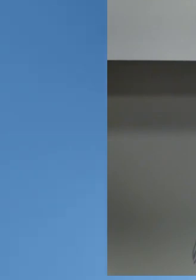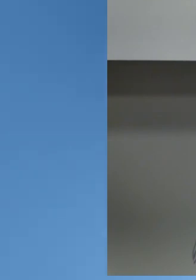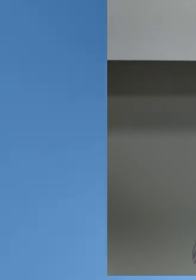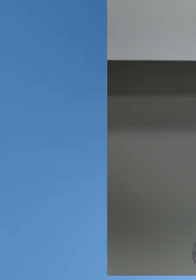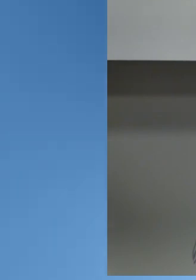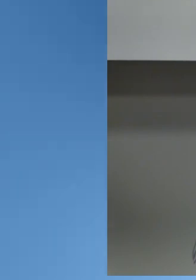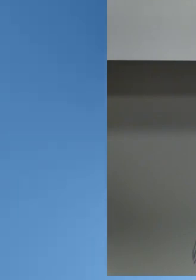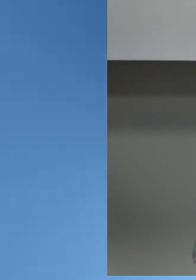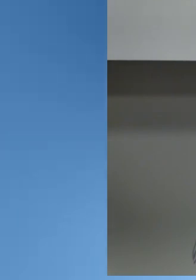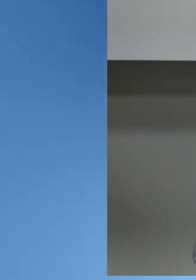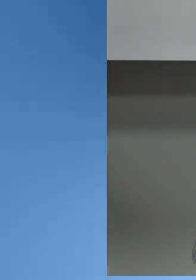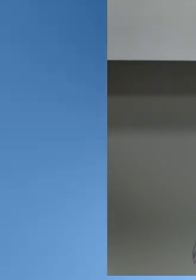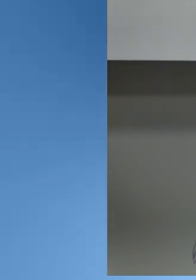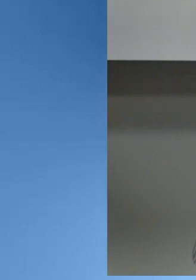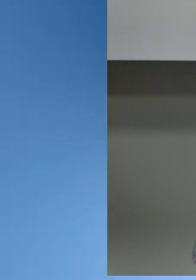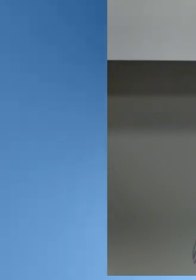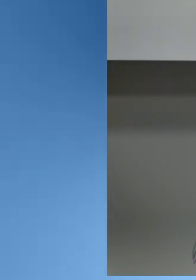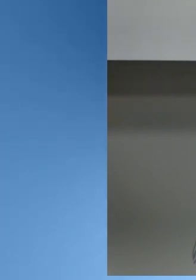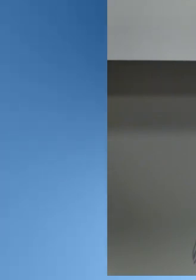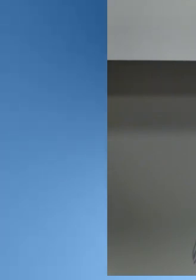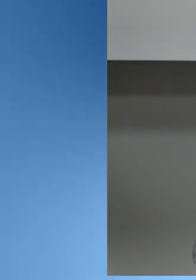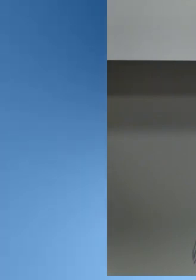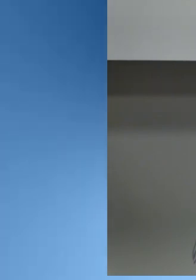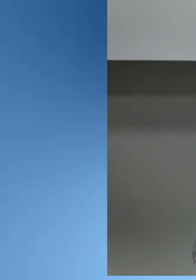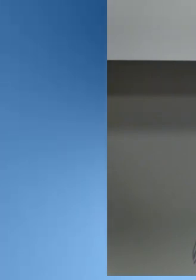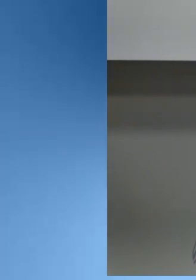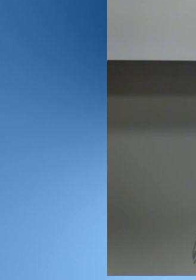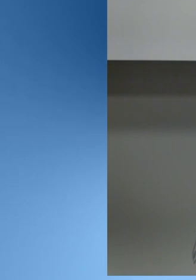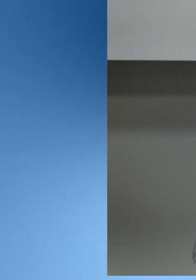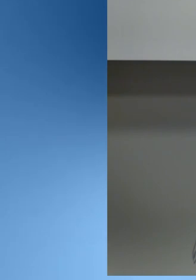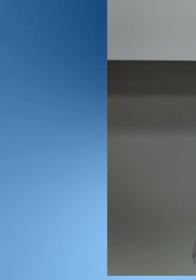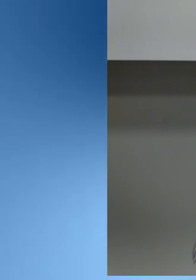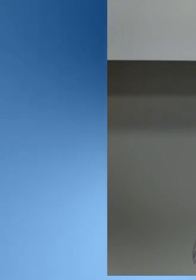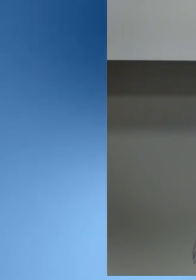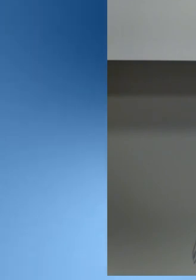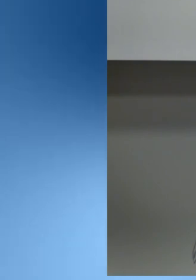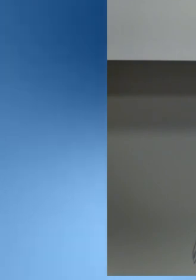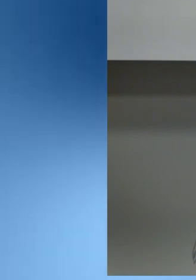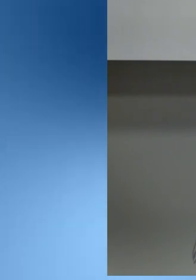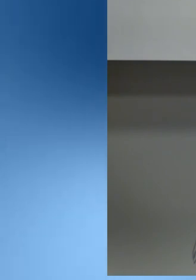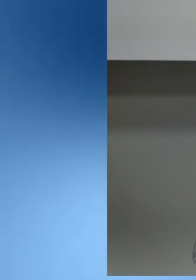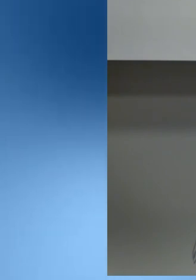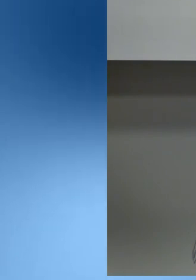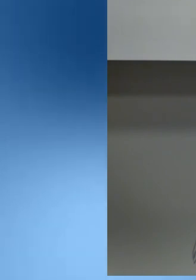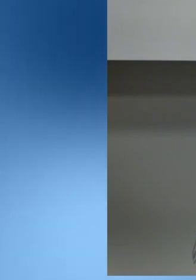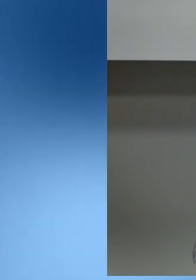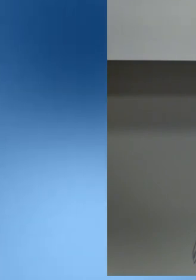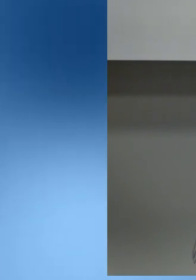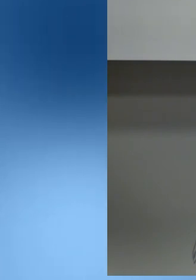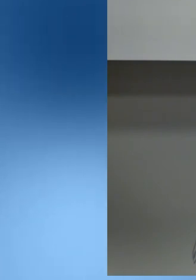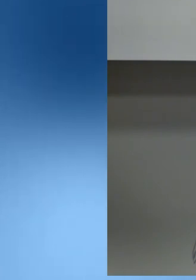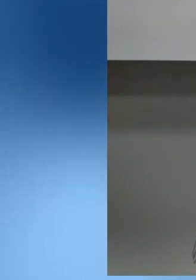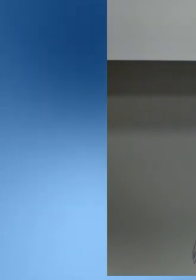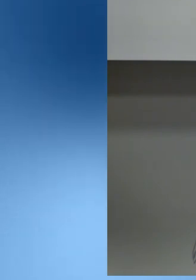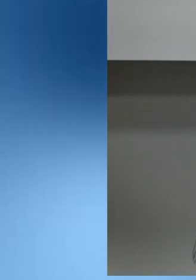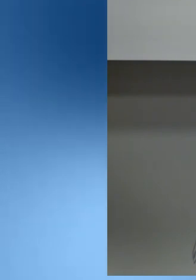épisol au local et l'éléphant même vote même vote délibération adoptée la 15